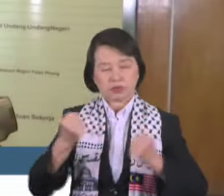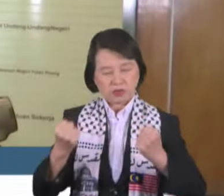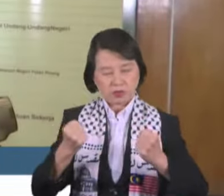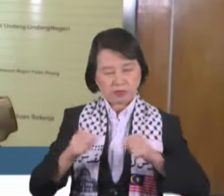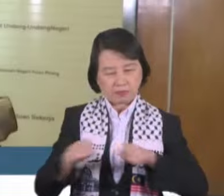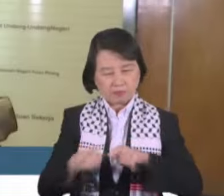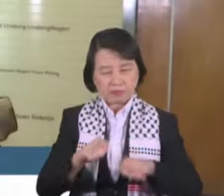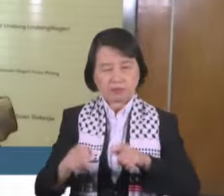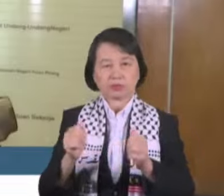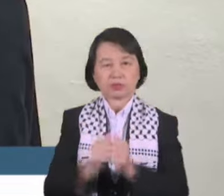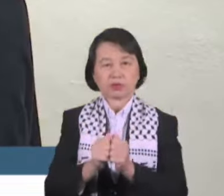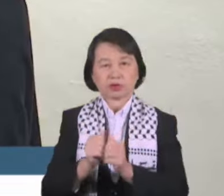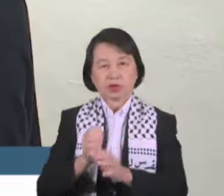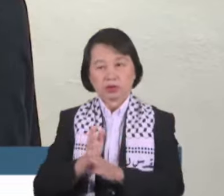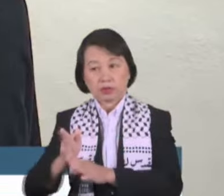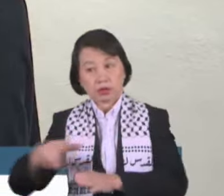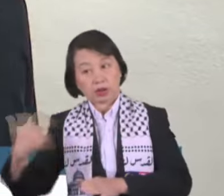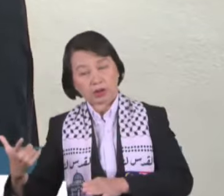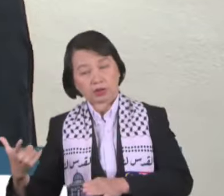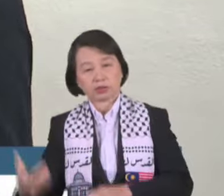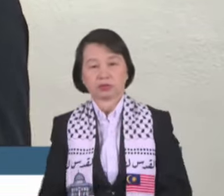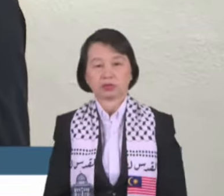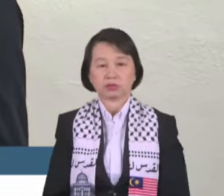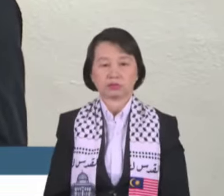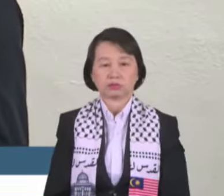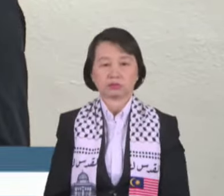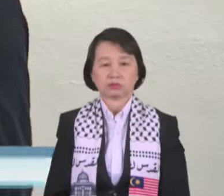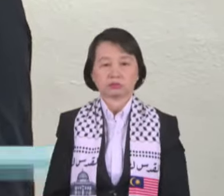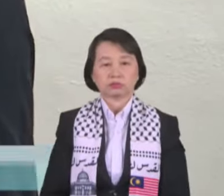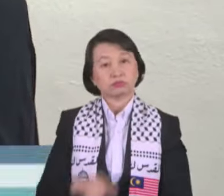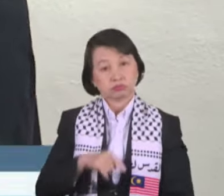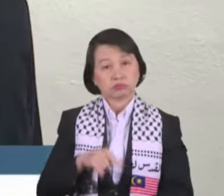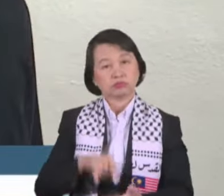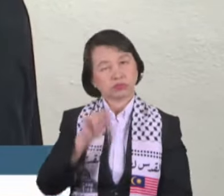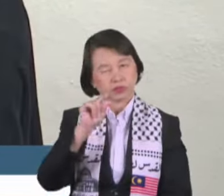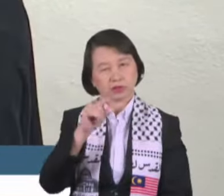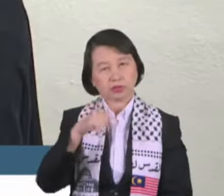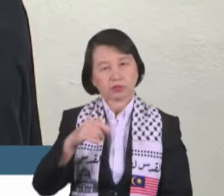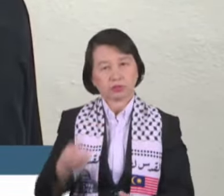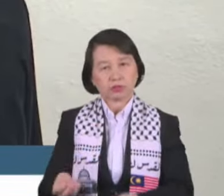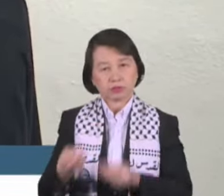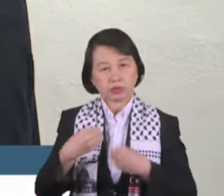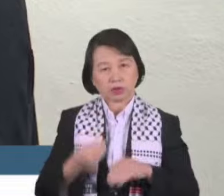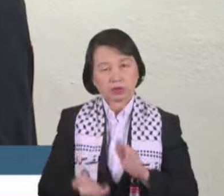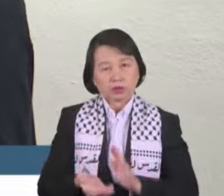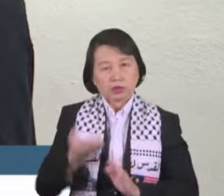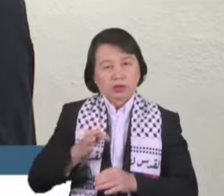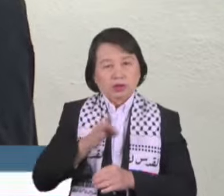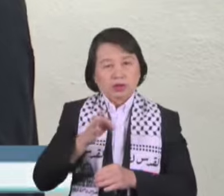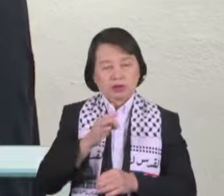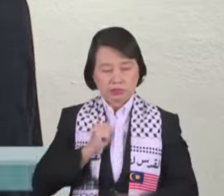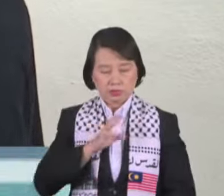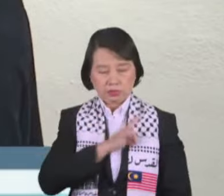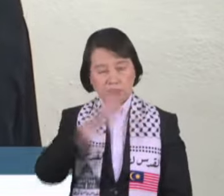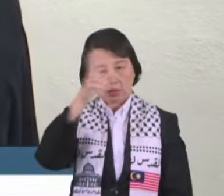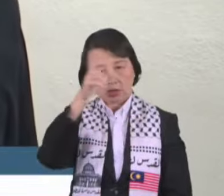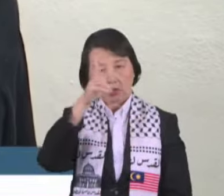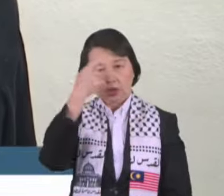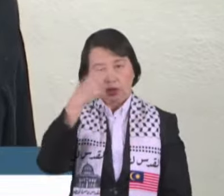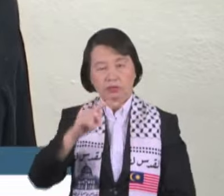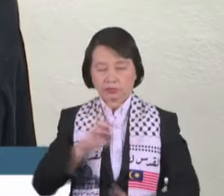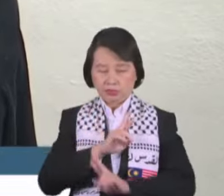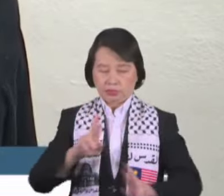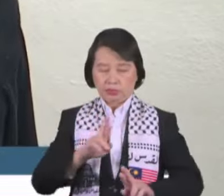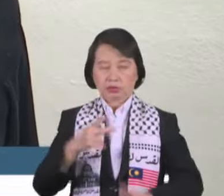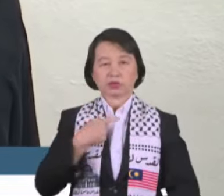berdaya saing dengan sektor lain. Ini sedikit sebanyak meningkatkan kami sebagai penjawat awam untuk kesediaan